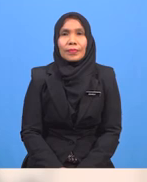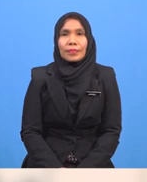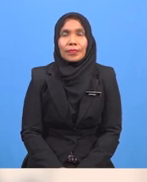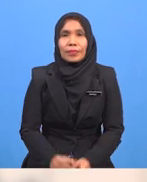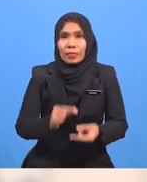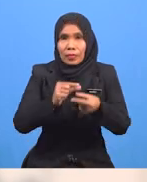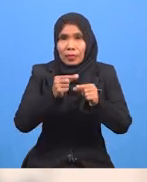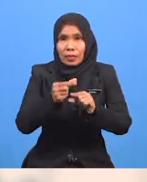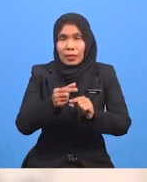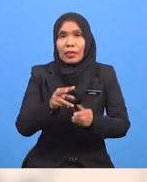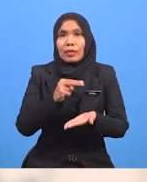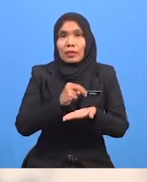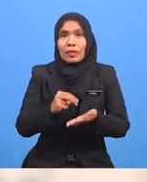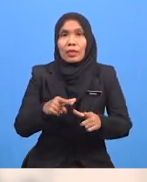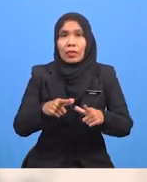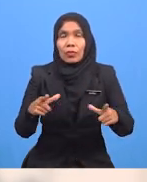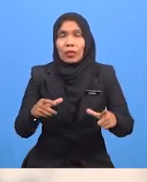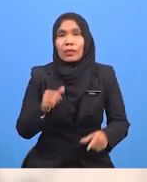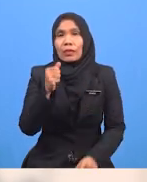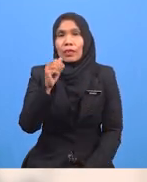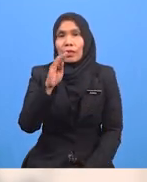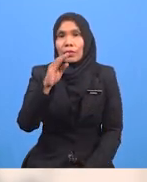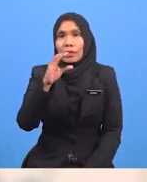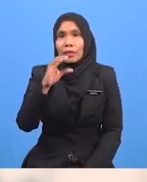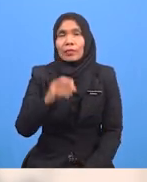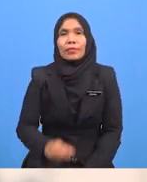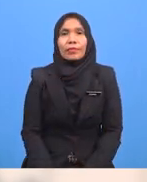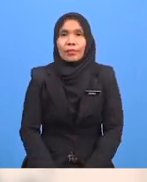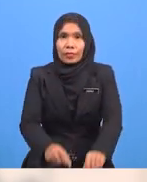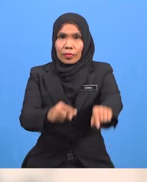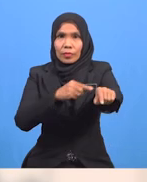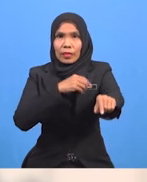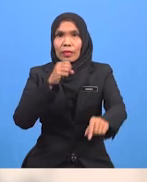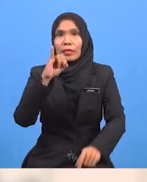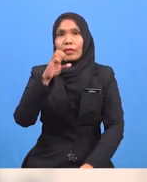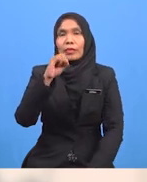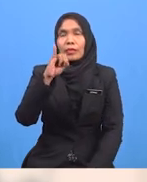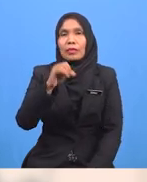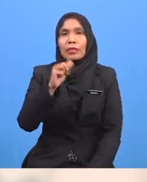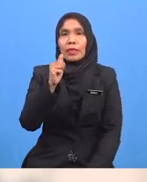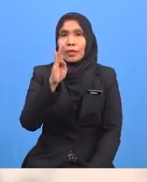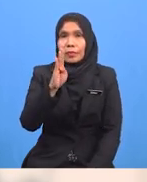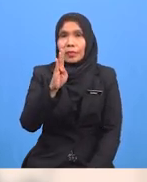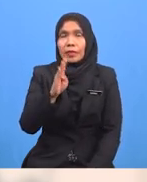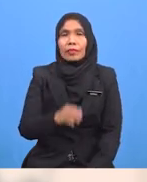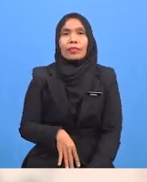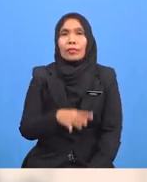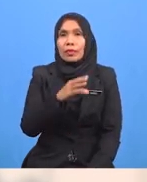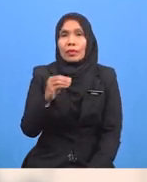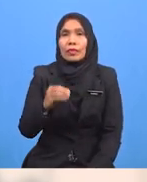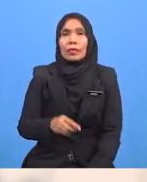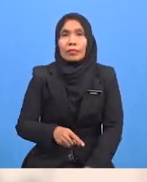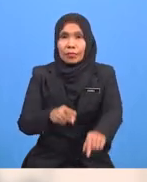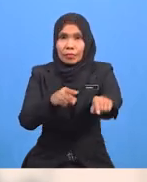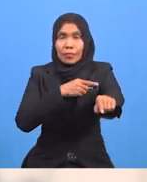Hai gantikan nilai luas ABC panjang sisi Ebi dan panjang sisi BC ke